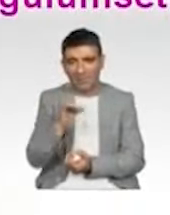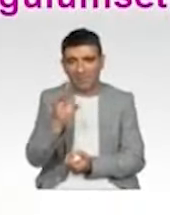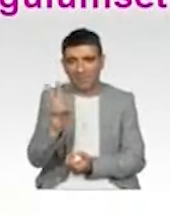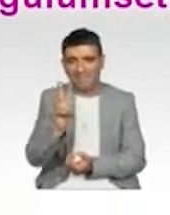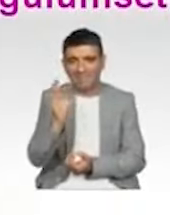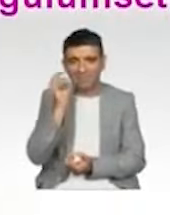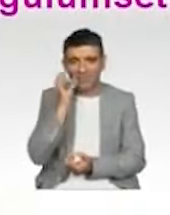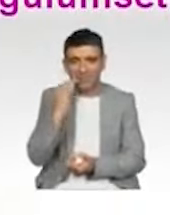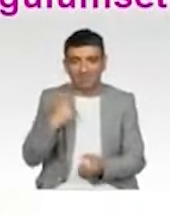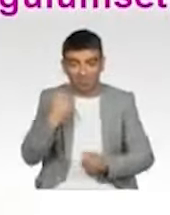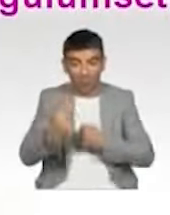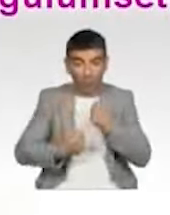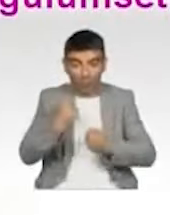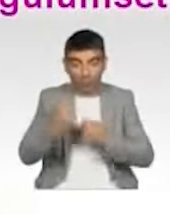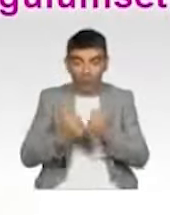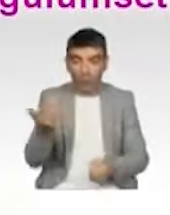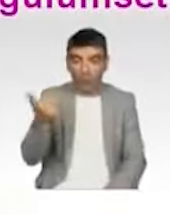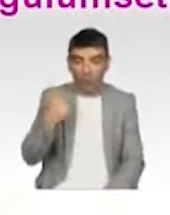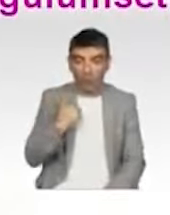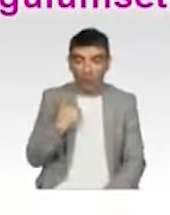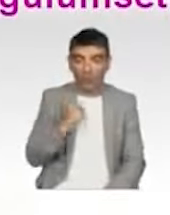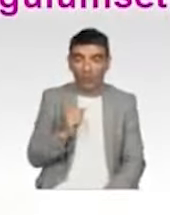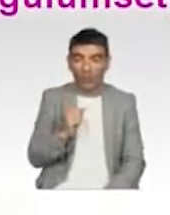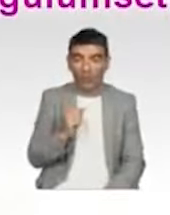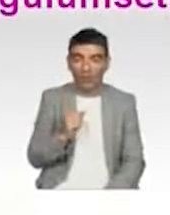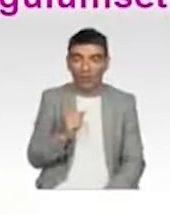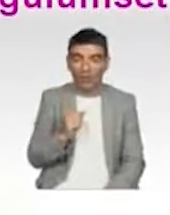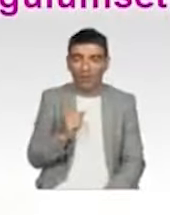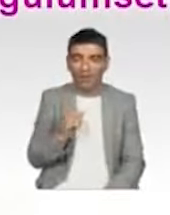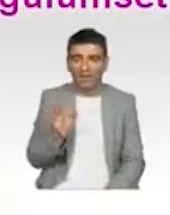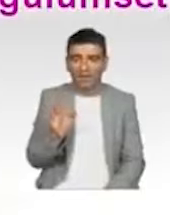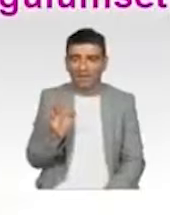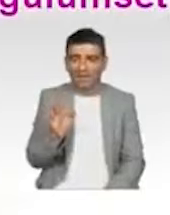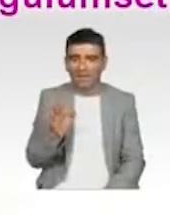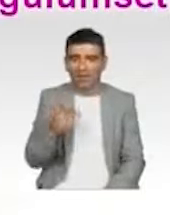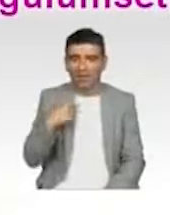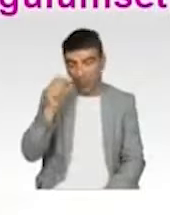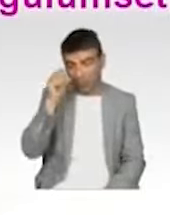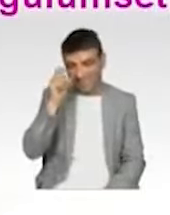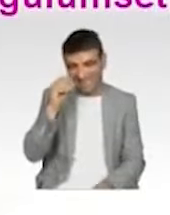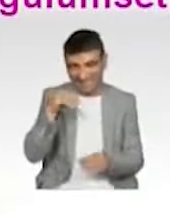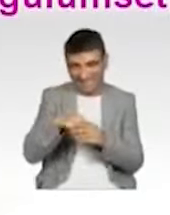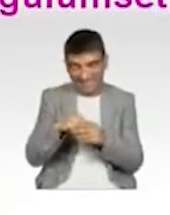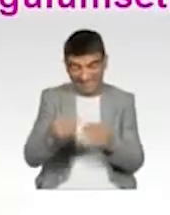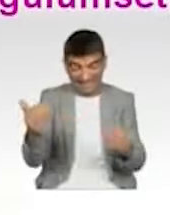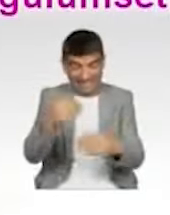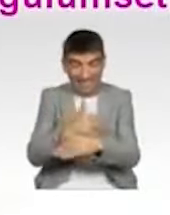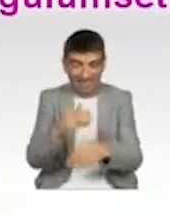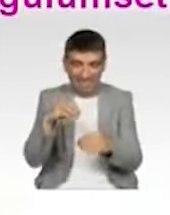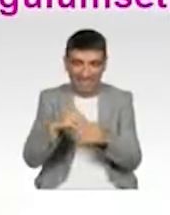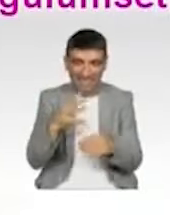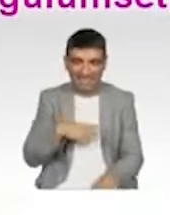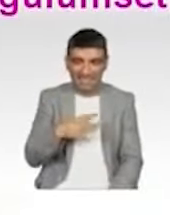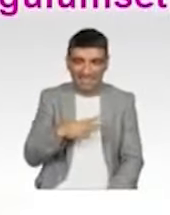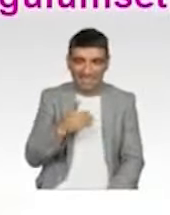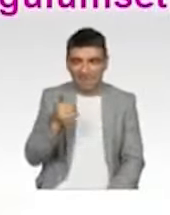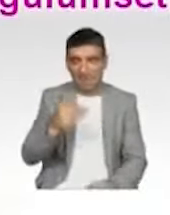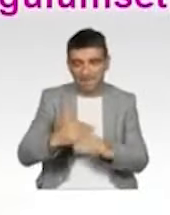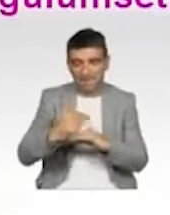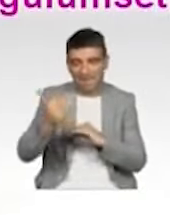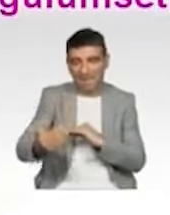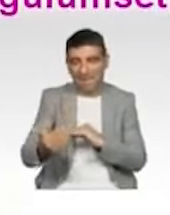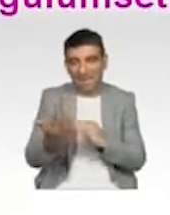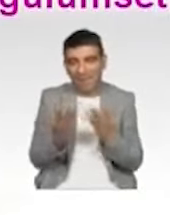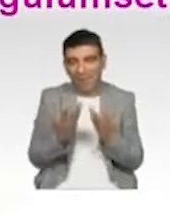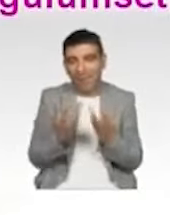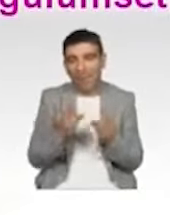15-20 kişi bize doğru koşuyor. Kaçtın. Koşuyorlar aynen. Üstümde. Yani özledikleri için, sarılmak ya. İçin geliyorlar. Tabii mesafe, hak